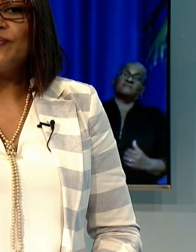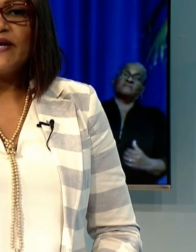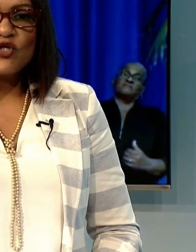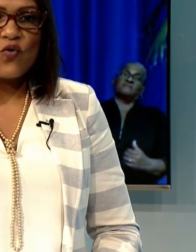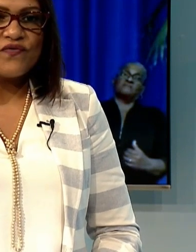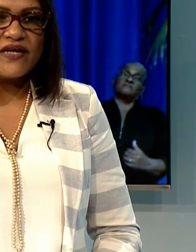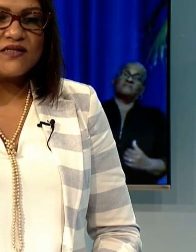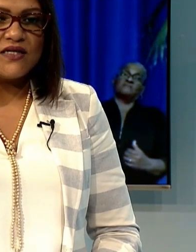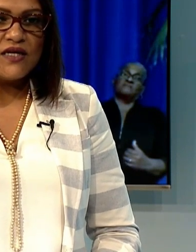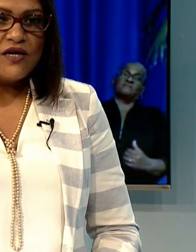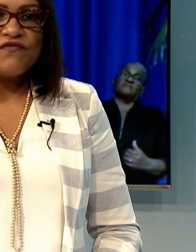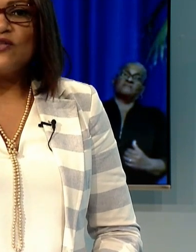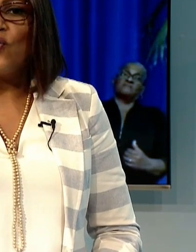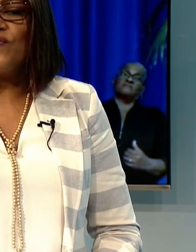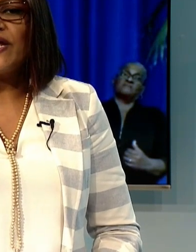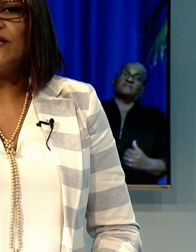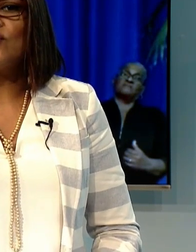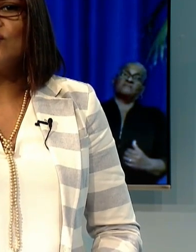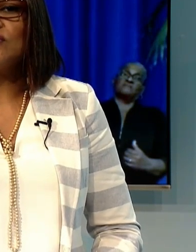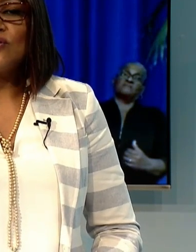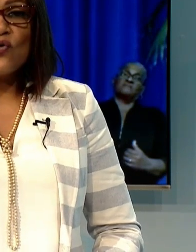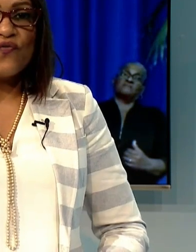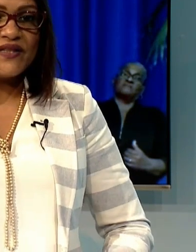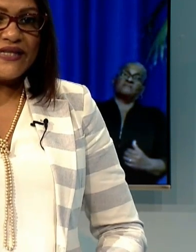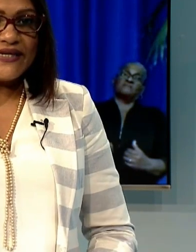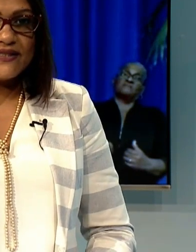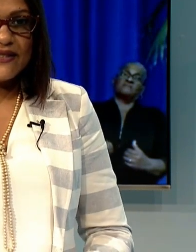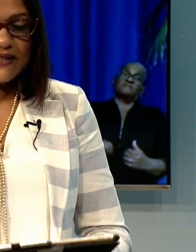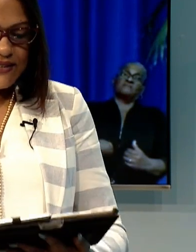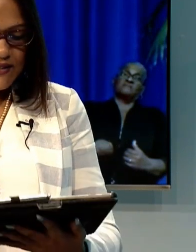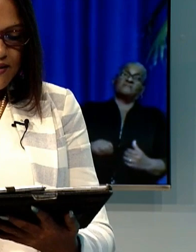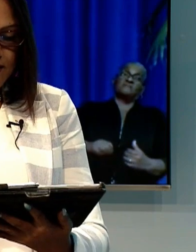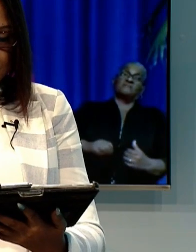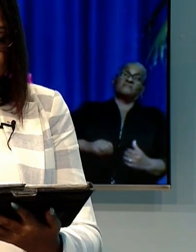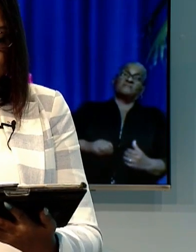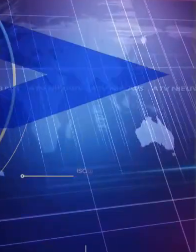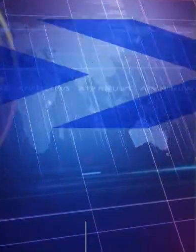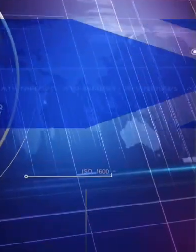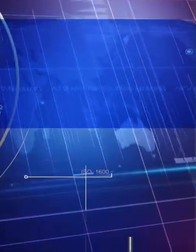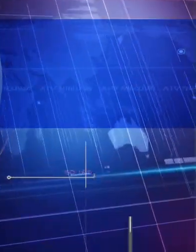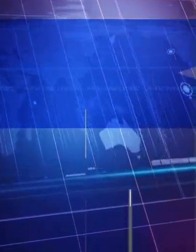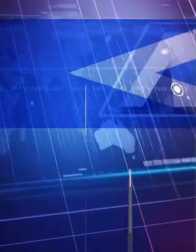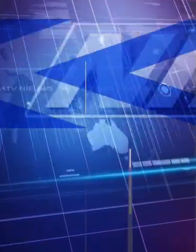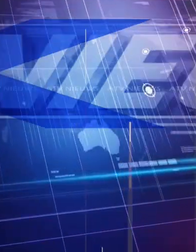tijdens de reguliere persconferentie van de overheid rond de COVID-19-crisis.